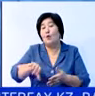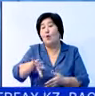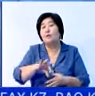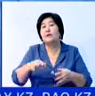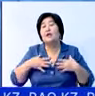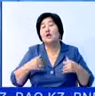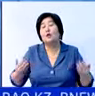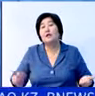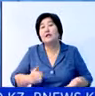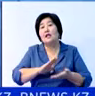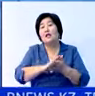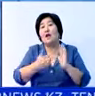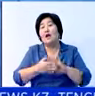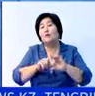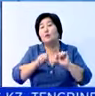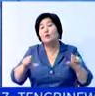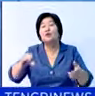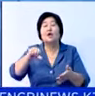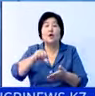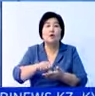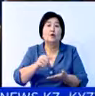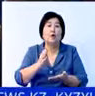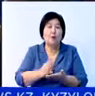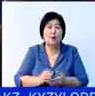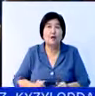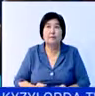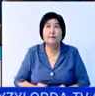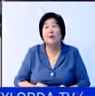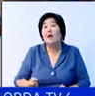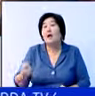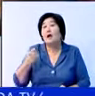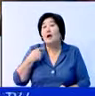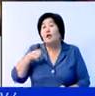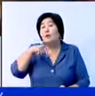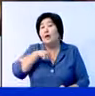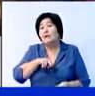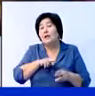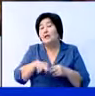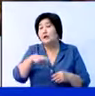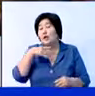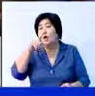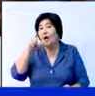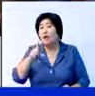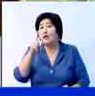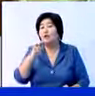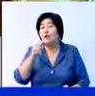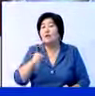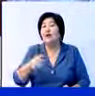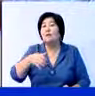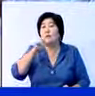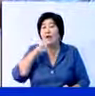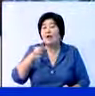салауатты өмір салтын қалыптастыру орталығы ұйытқы болды. Ішімдіктің ағзаға зияны көп. Адам 100 грамм ащы су